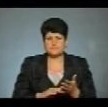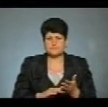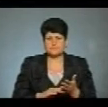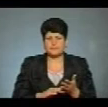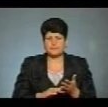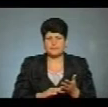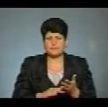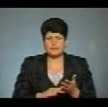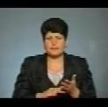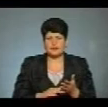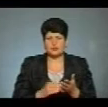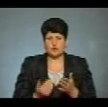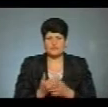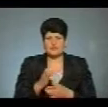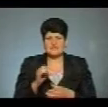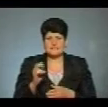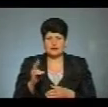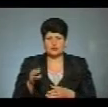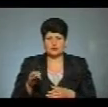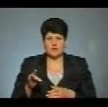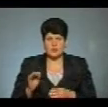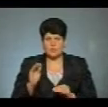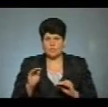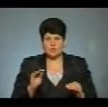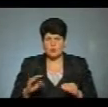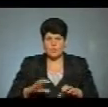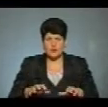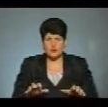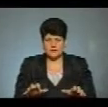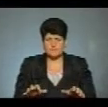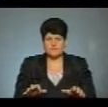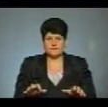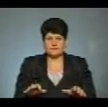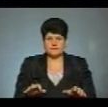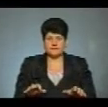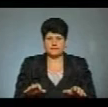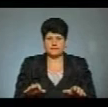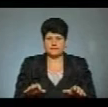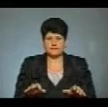нарізка секторів нових, мощення бруківкою.